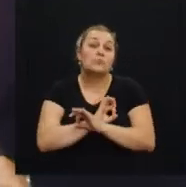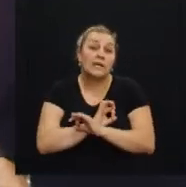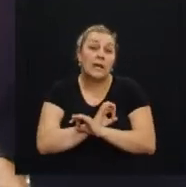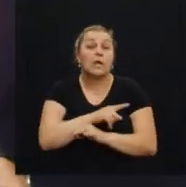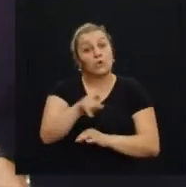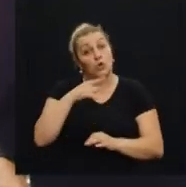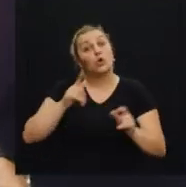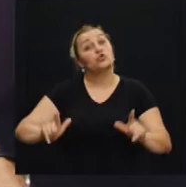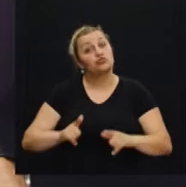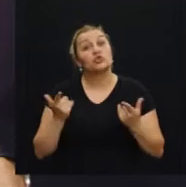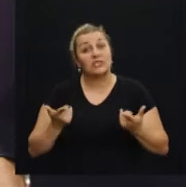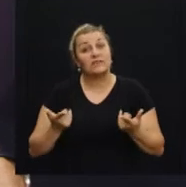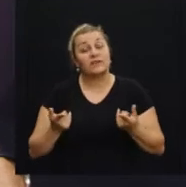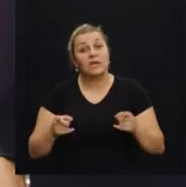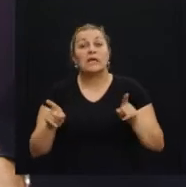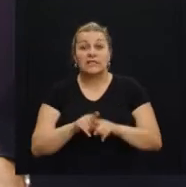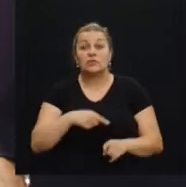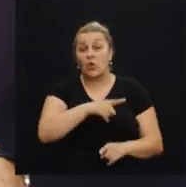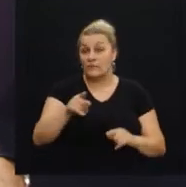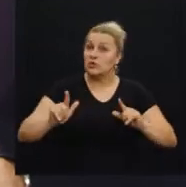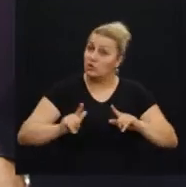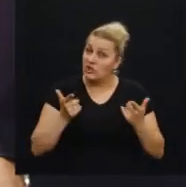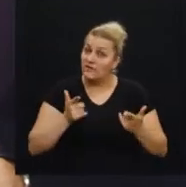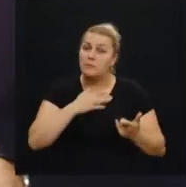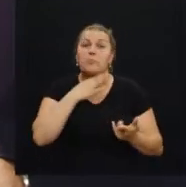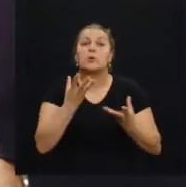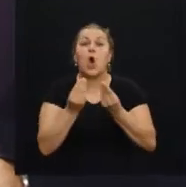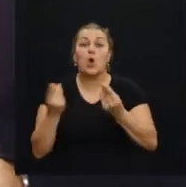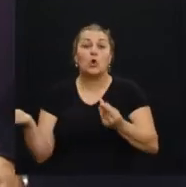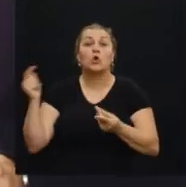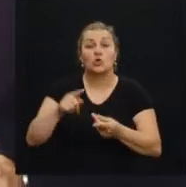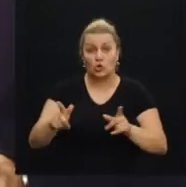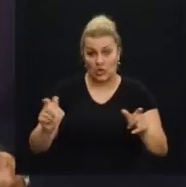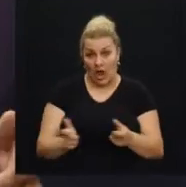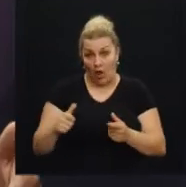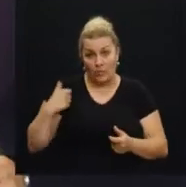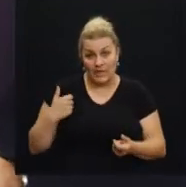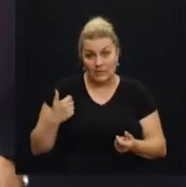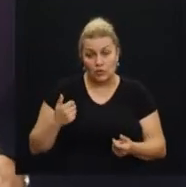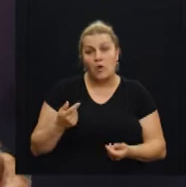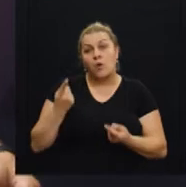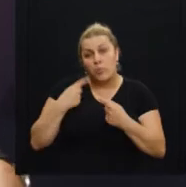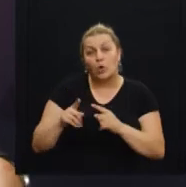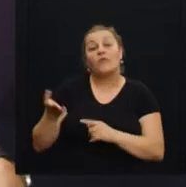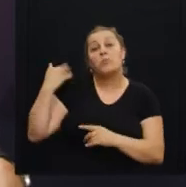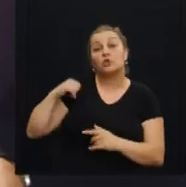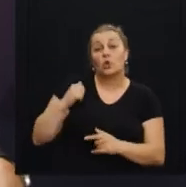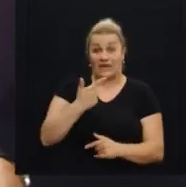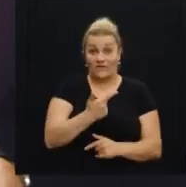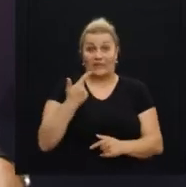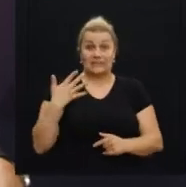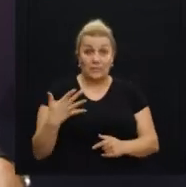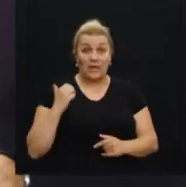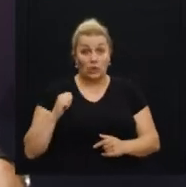živi. Naročito živi, jer njih se dosta odazove. Naročito prošla godišnja, 25-godišnjica je